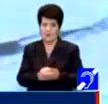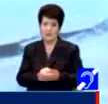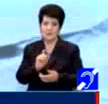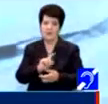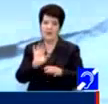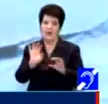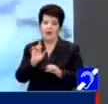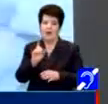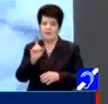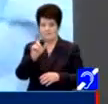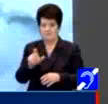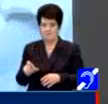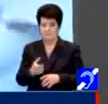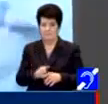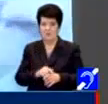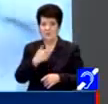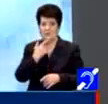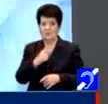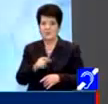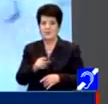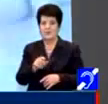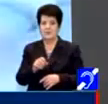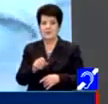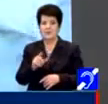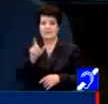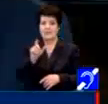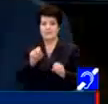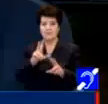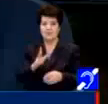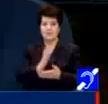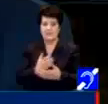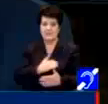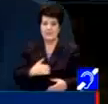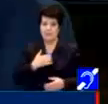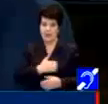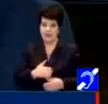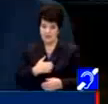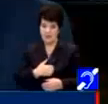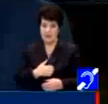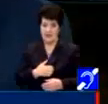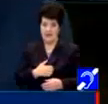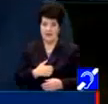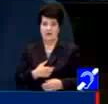artistul. O expoziție fără precedent, spun specialiștii. Sunt piese importante, piese scumpere,